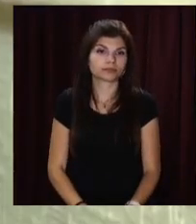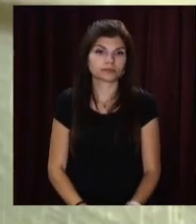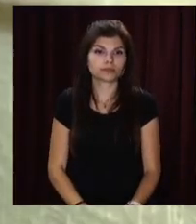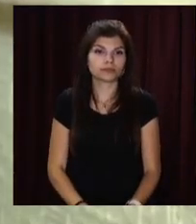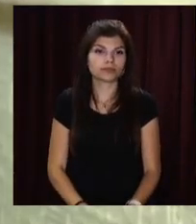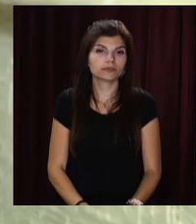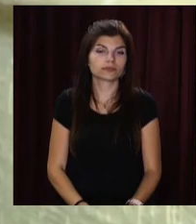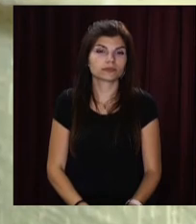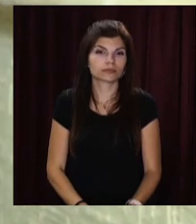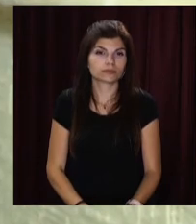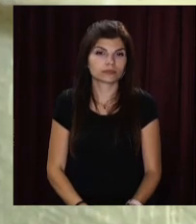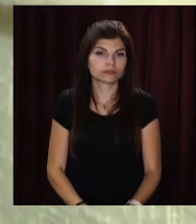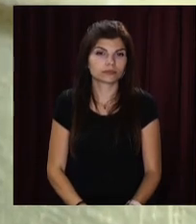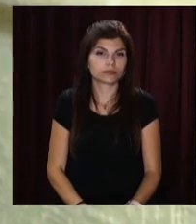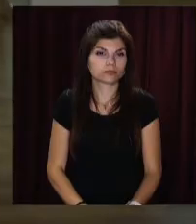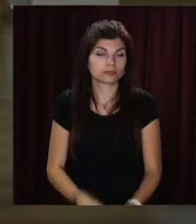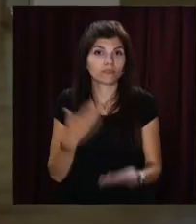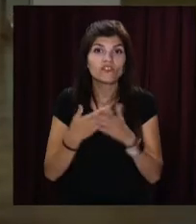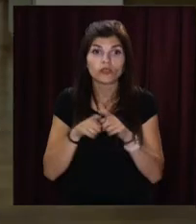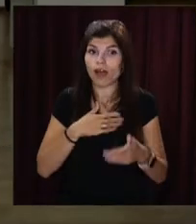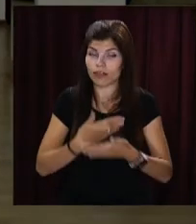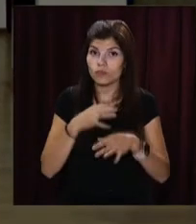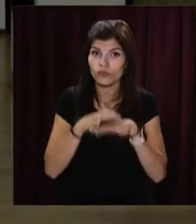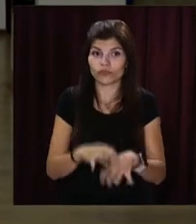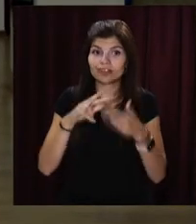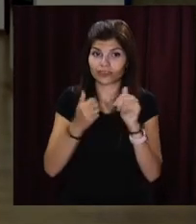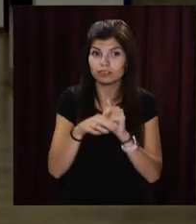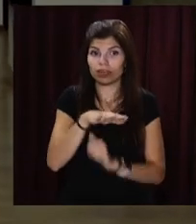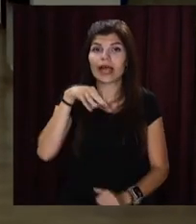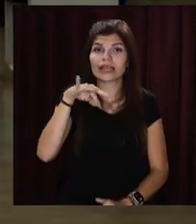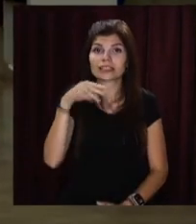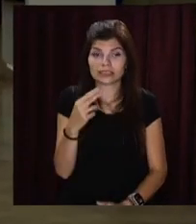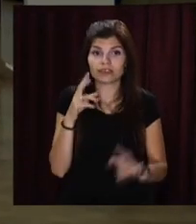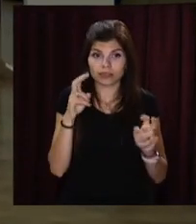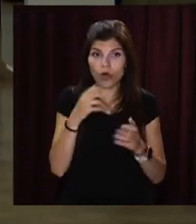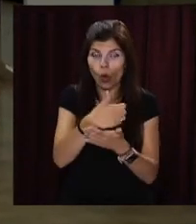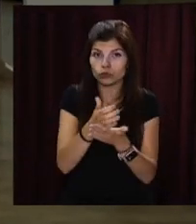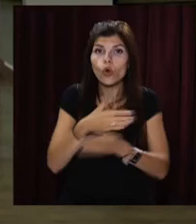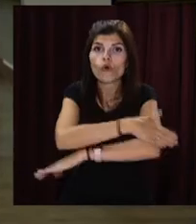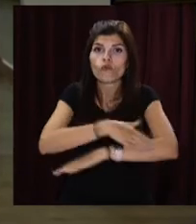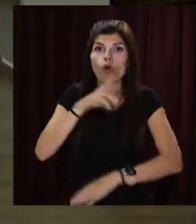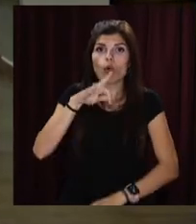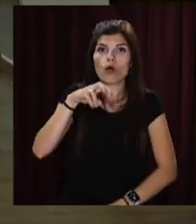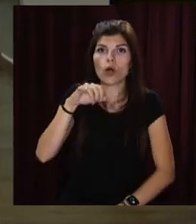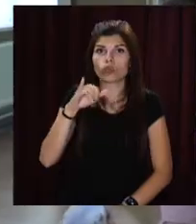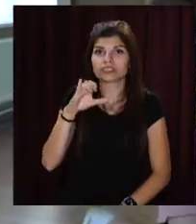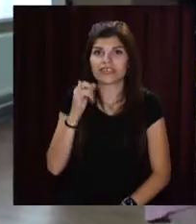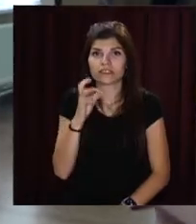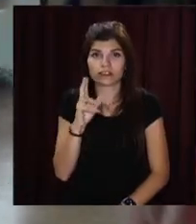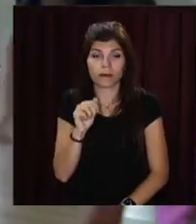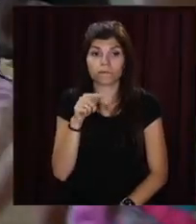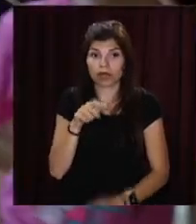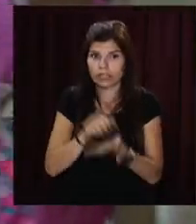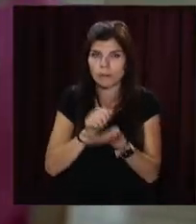2, 3, 4, назад, 5, 6, 7. Ось так активно проводять час кам'янчани у ТЕР-центрі соцобслуговування, що на вулиці Колеусівській. Тут чимало охочих